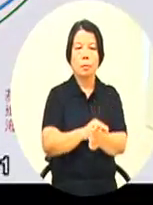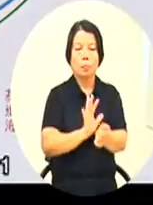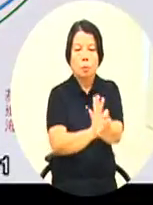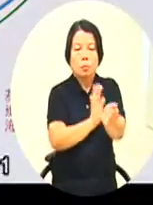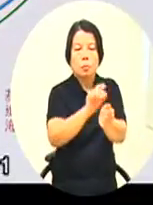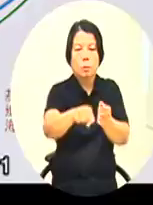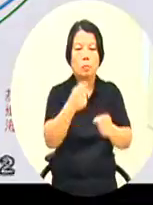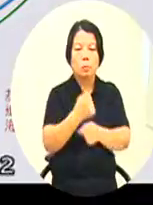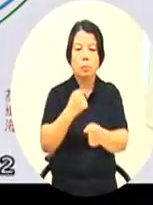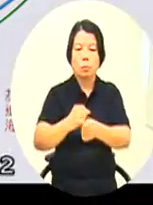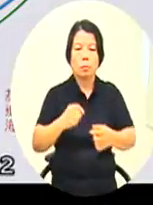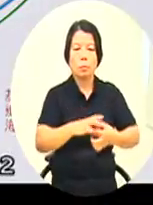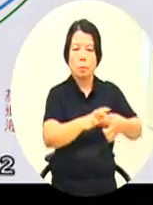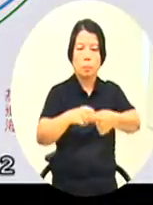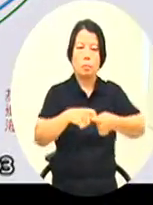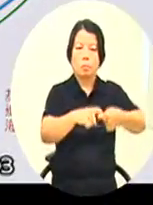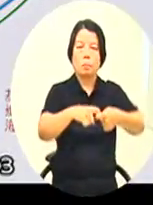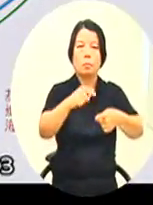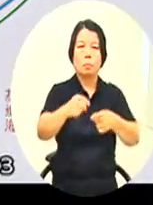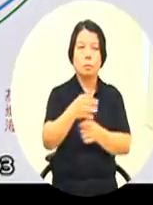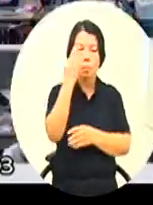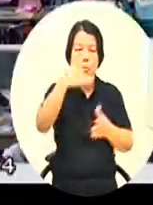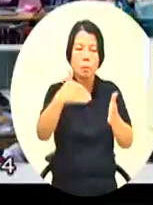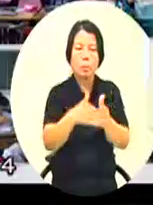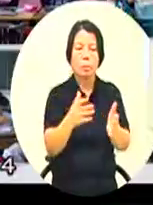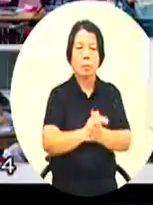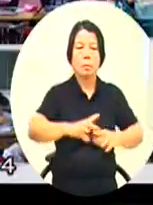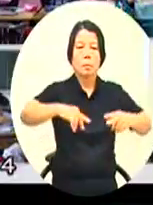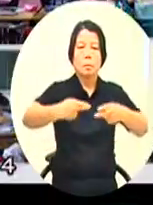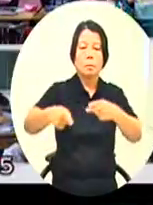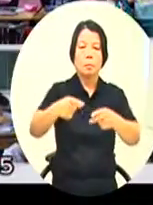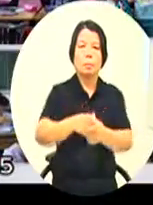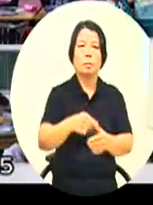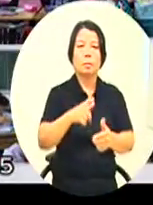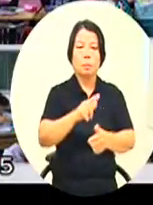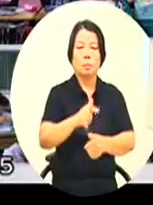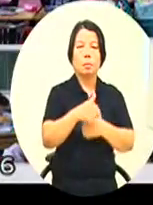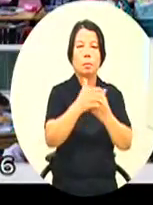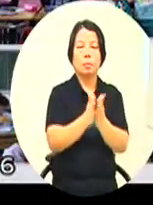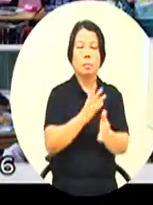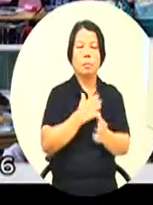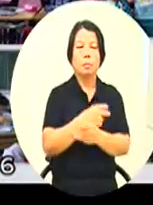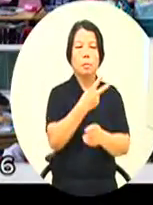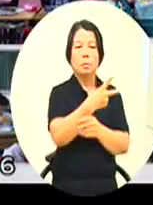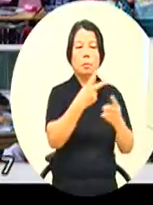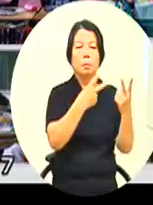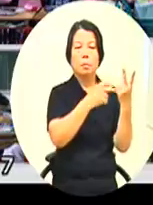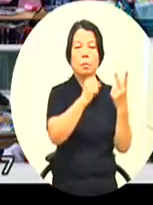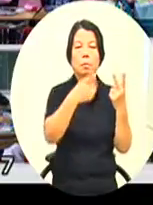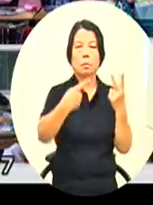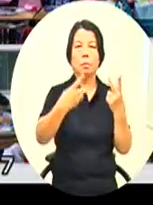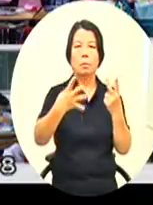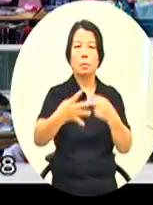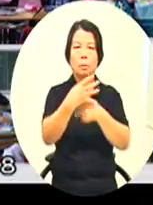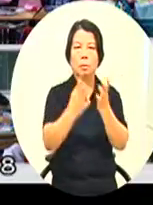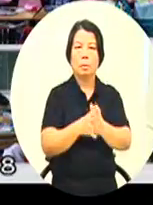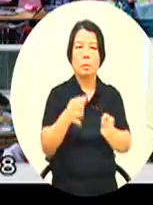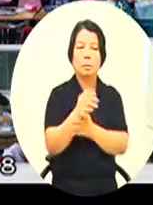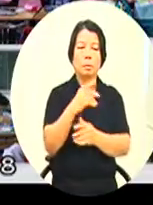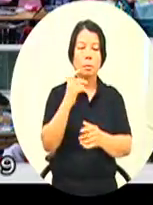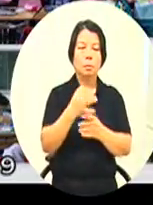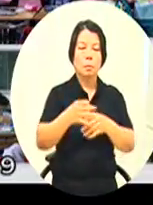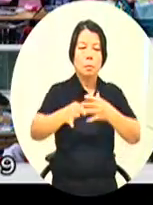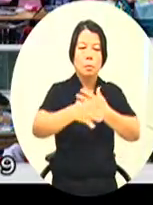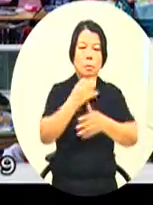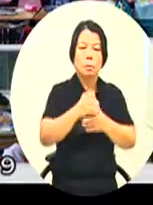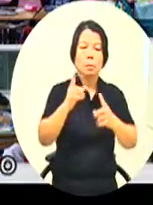了很好的连结。各位可以看到，我们在翻转教室这个部分，就是2014年呢，亲子天下提到的高雄的